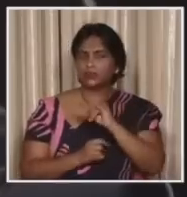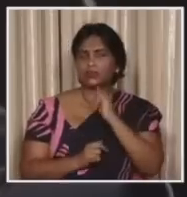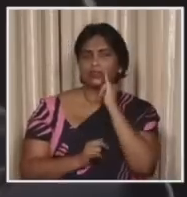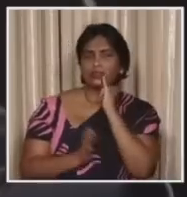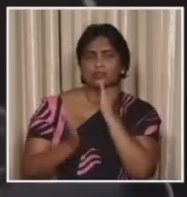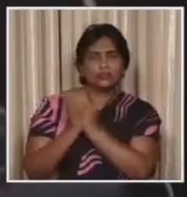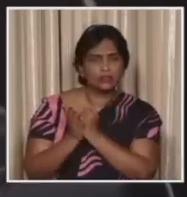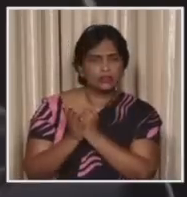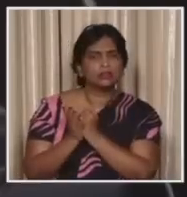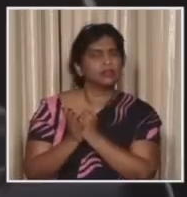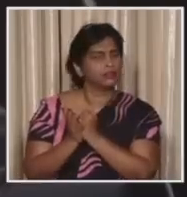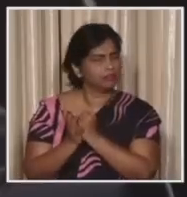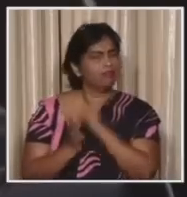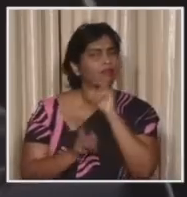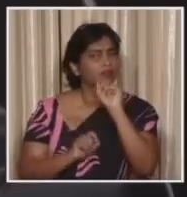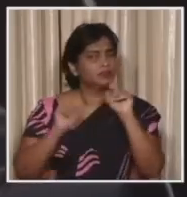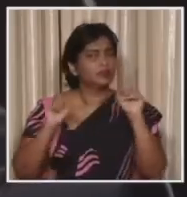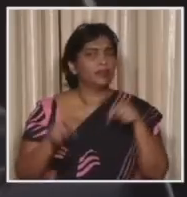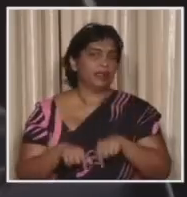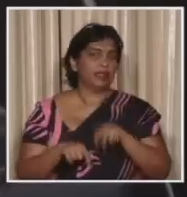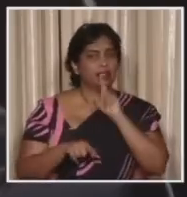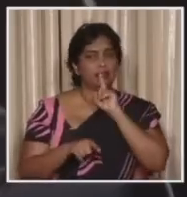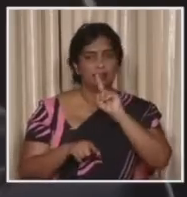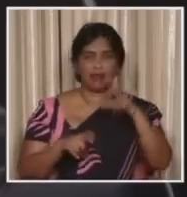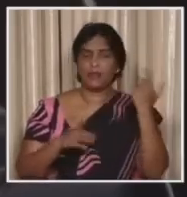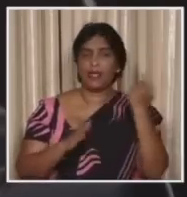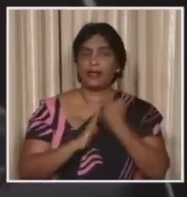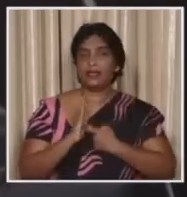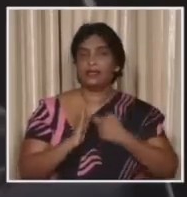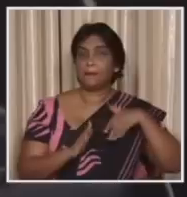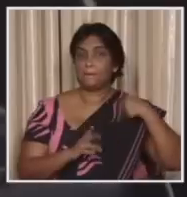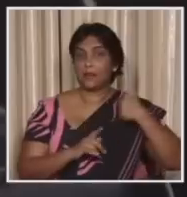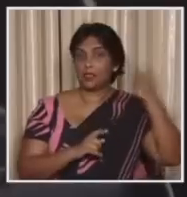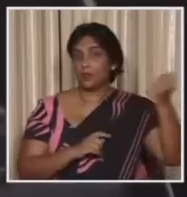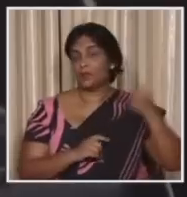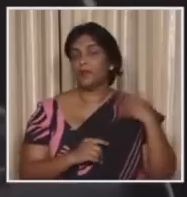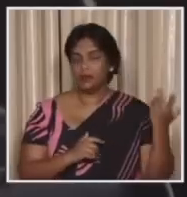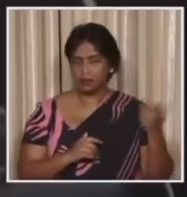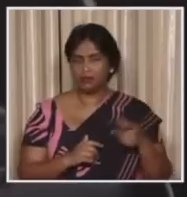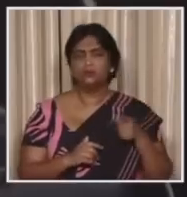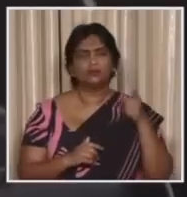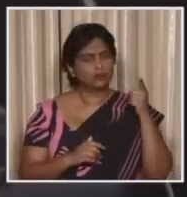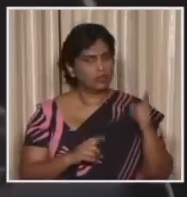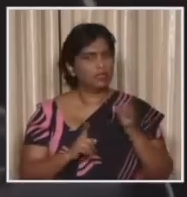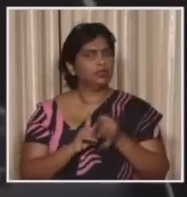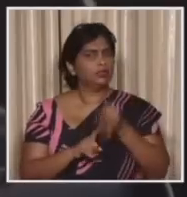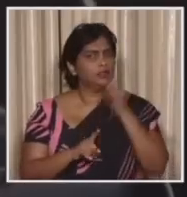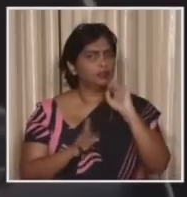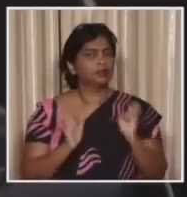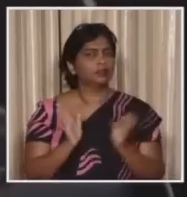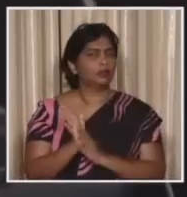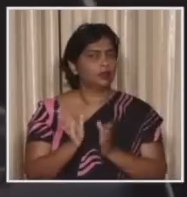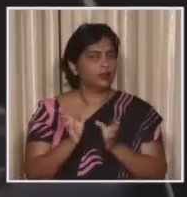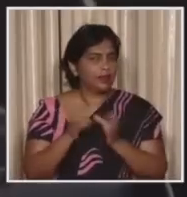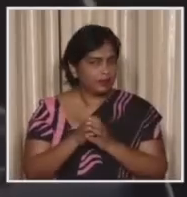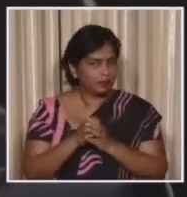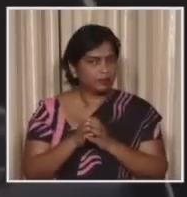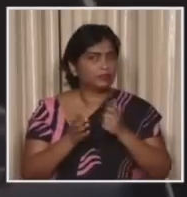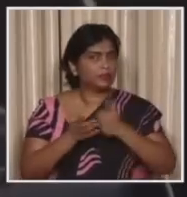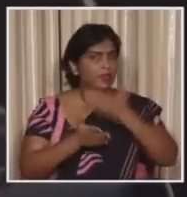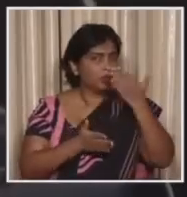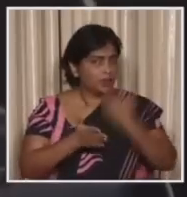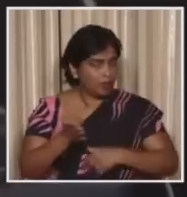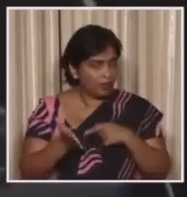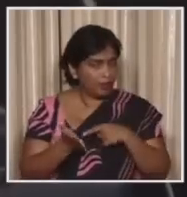chodana eleker puaege nam mata mita na kian nabe niti butu ma kina kang kela itu kota jana di puti commission ni heking karana warta